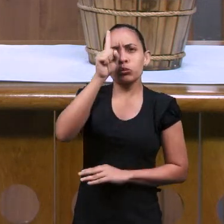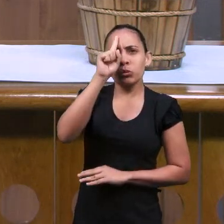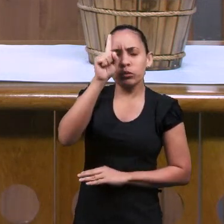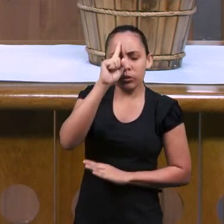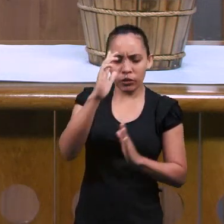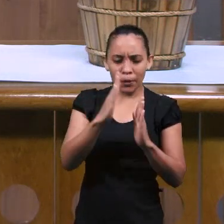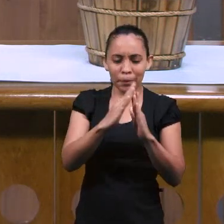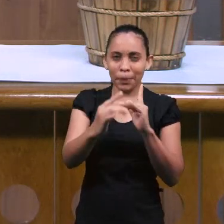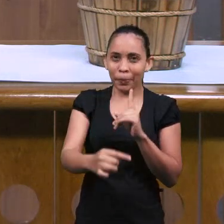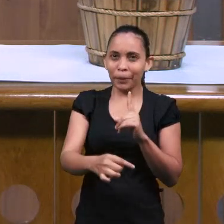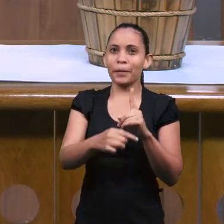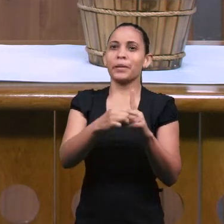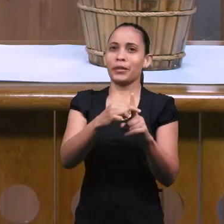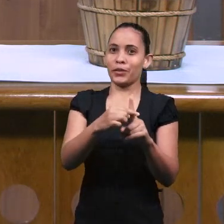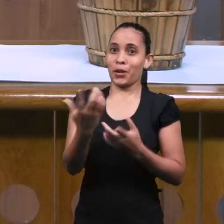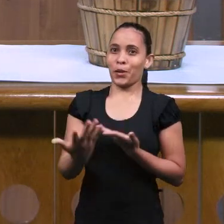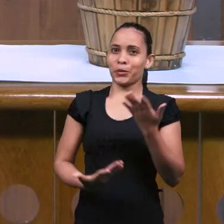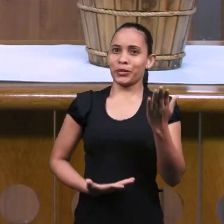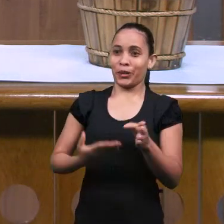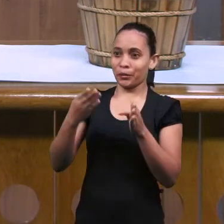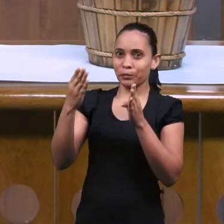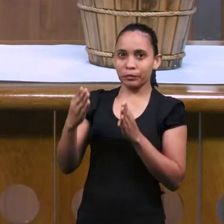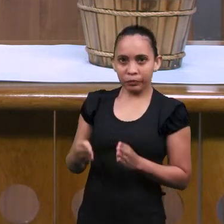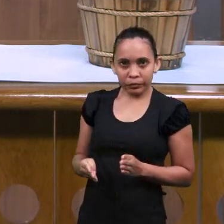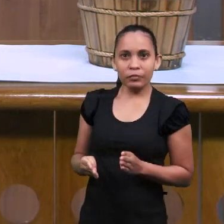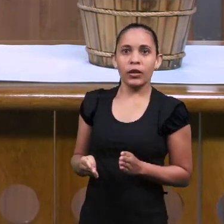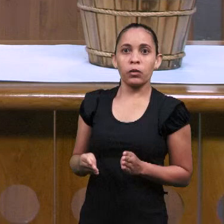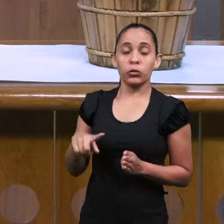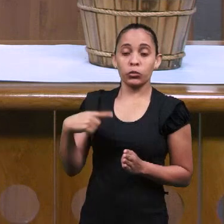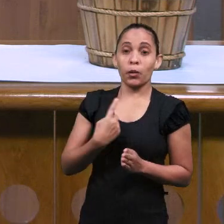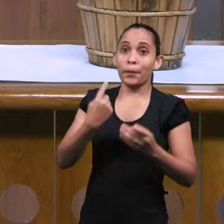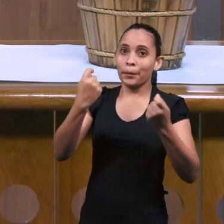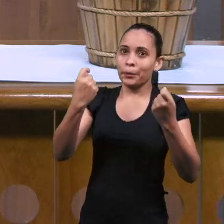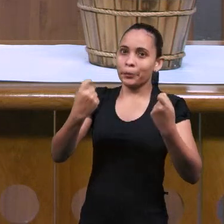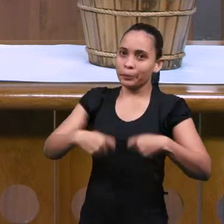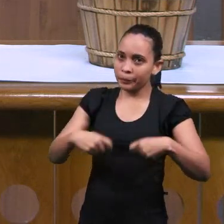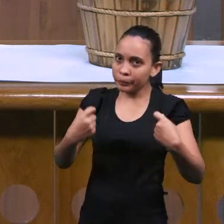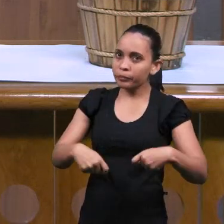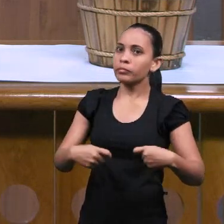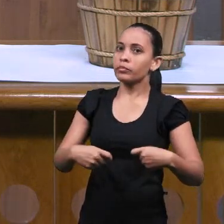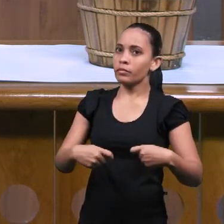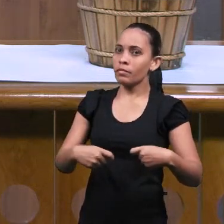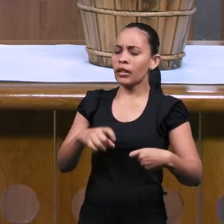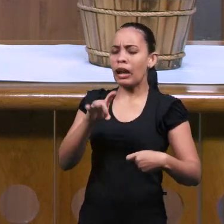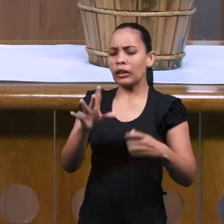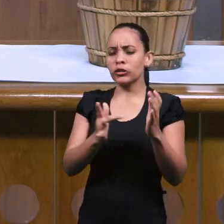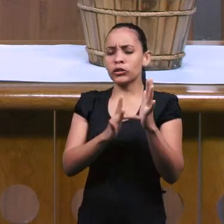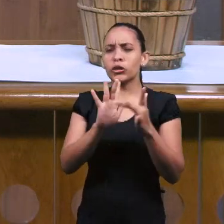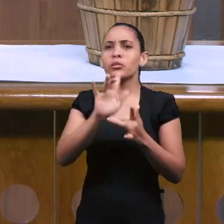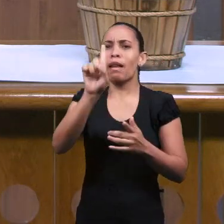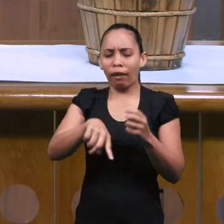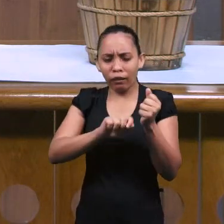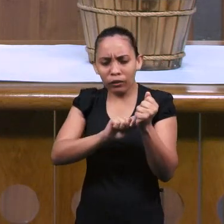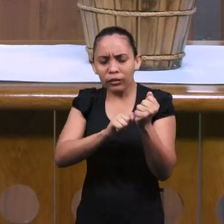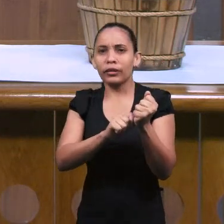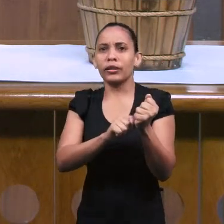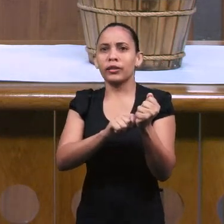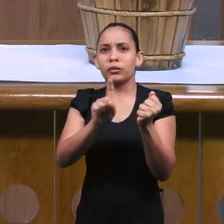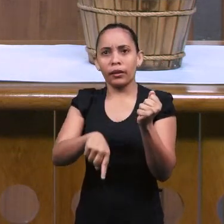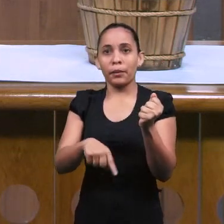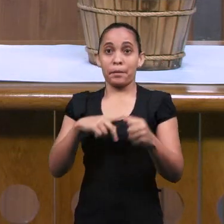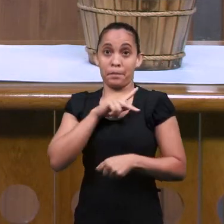à tous les moments de son besoin. Ce n'est pas simplement dire Jésus est le mystère. Oui, et Paul savait ça. Et